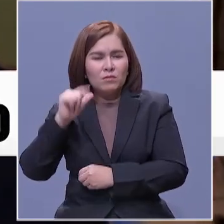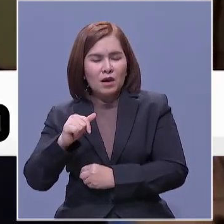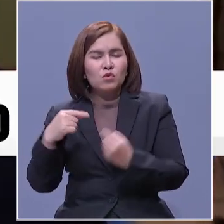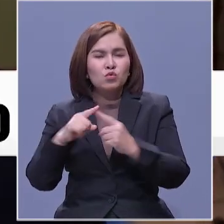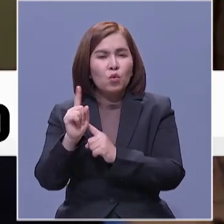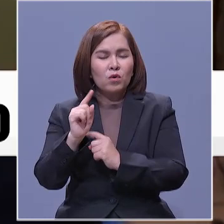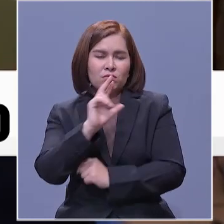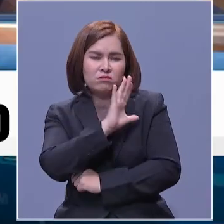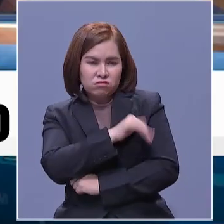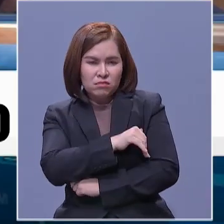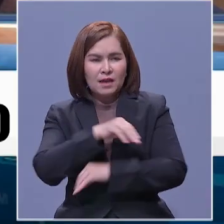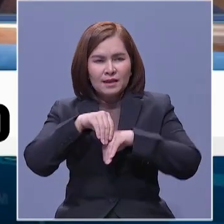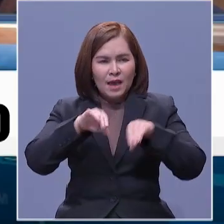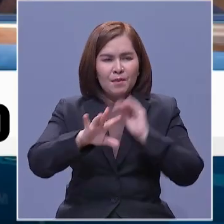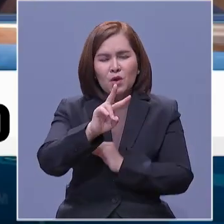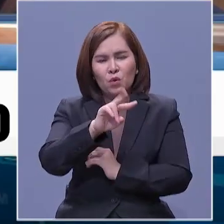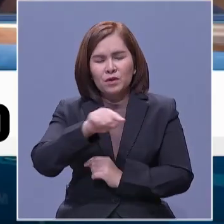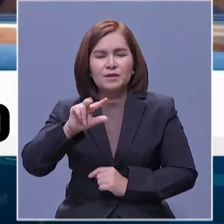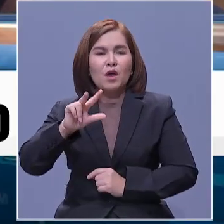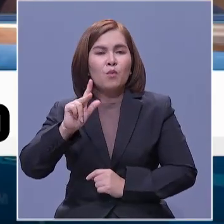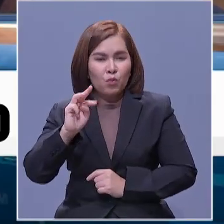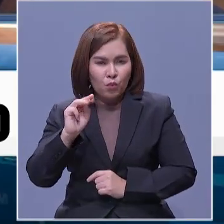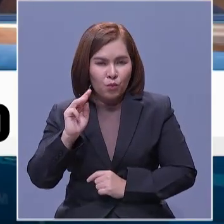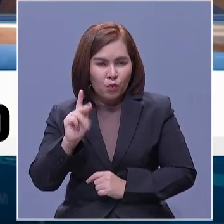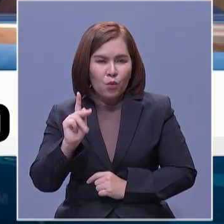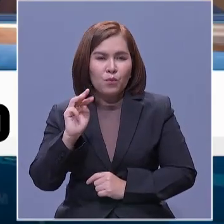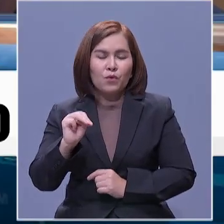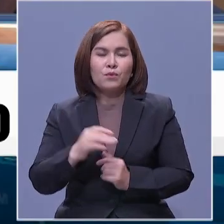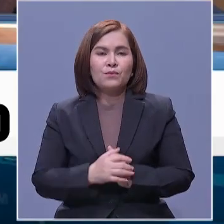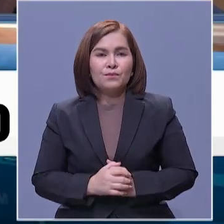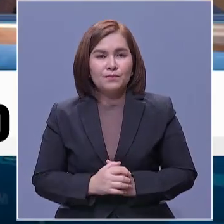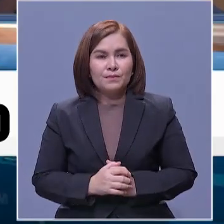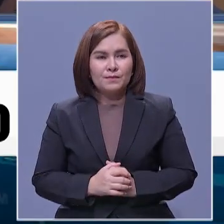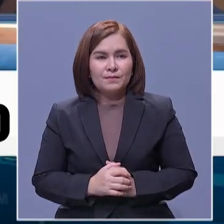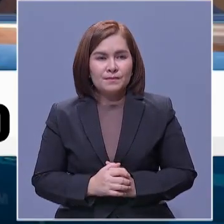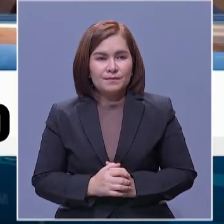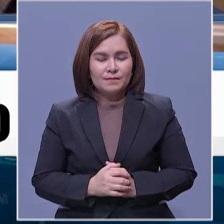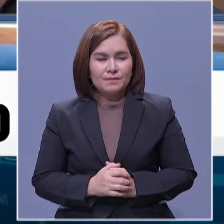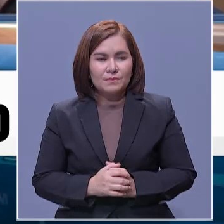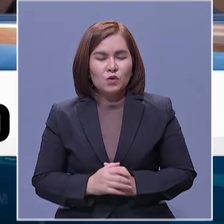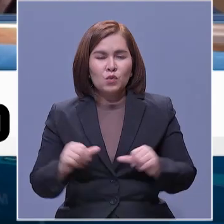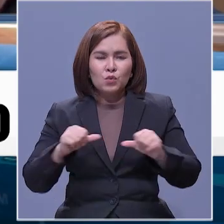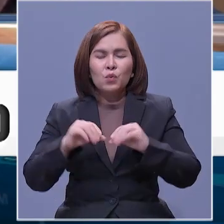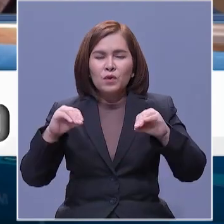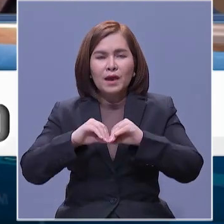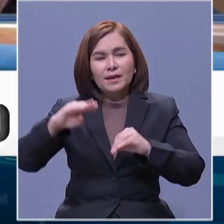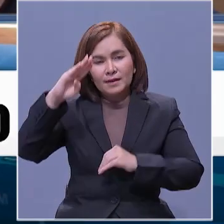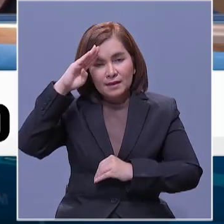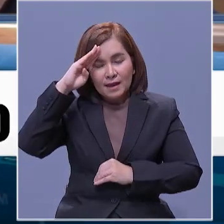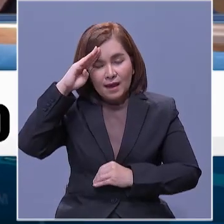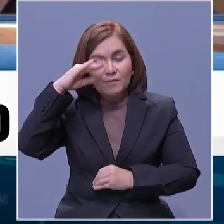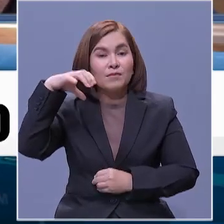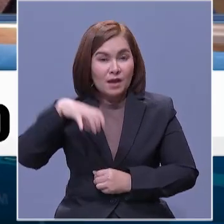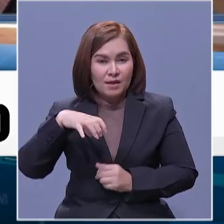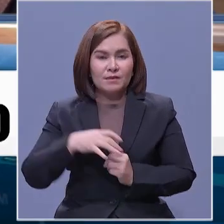บกันเนี่ย 2-3 กิโลเมตรเองอ่ะคุณจอยท่านผู้ชม ใกล ้มากนะครับติดกับค่ายทหารประมาณสัก10เมตร